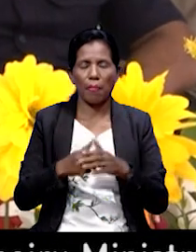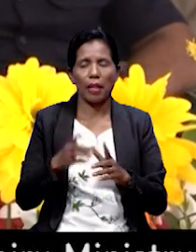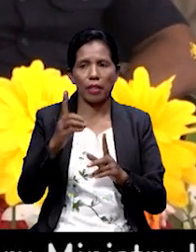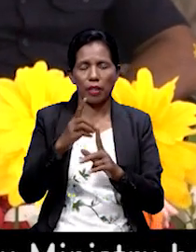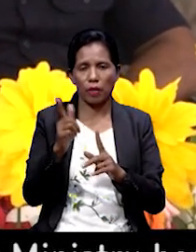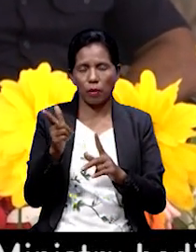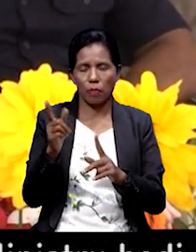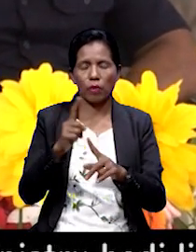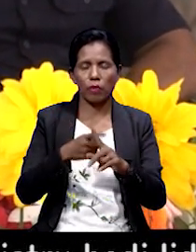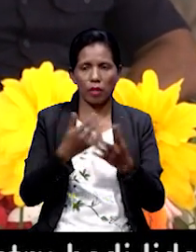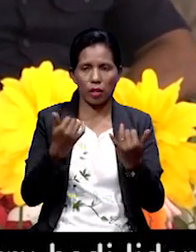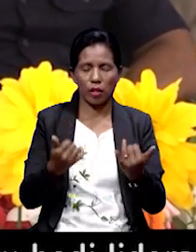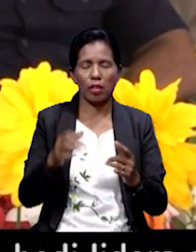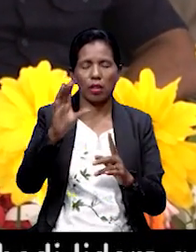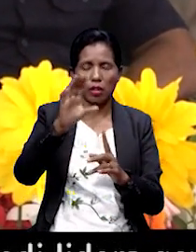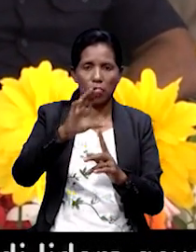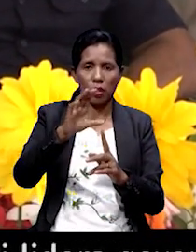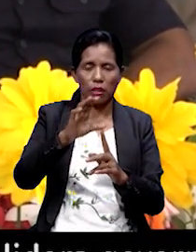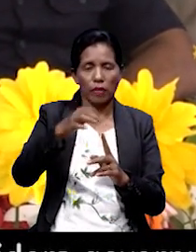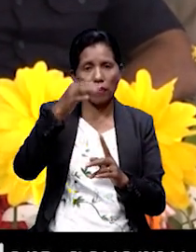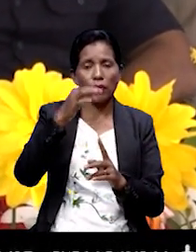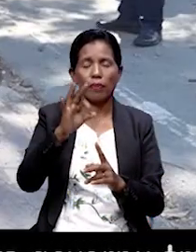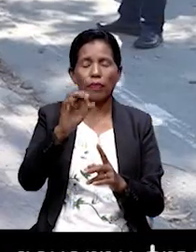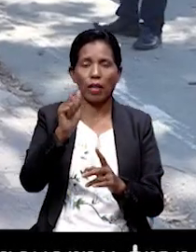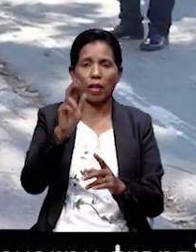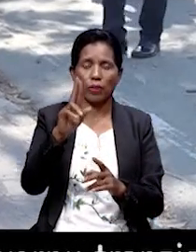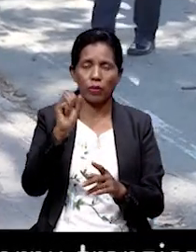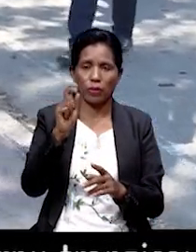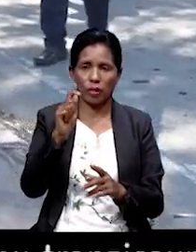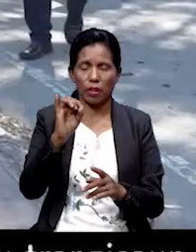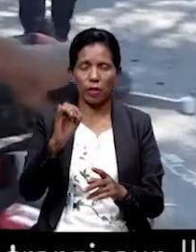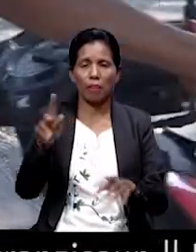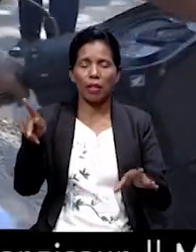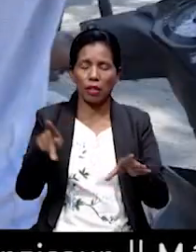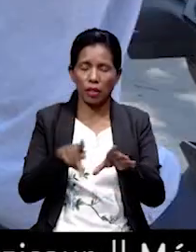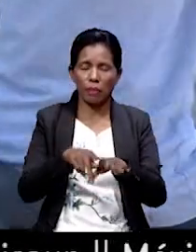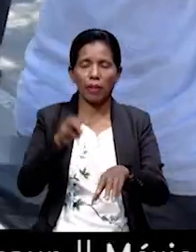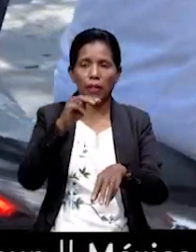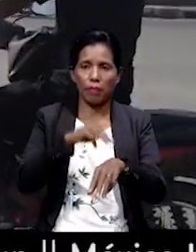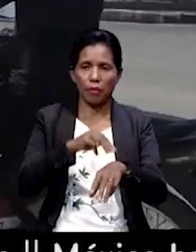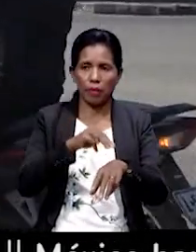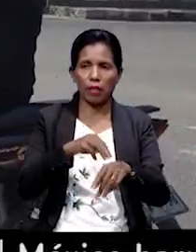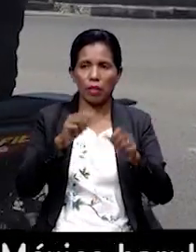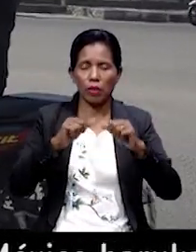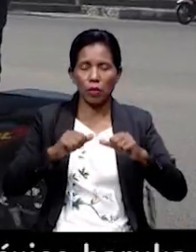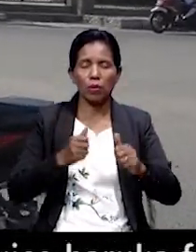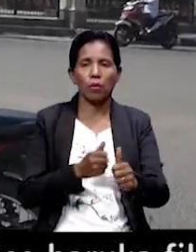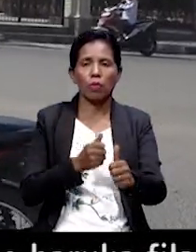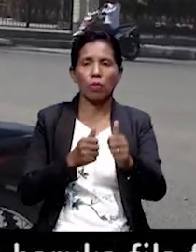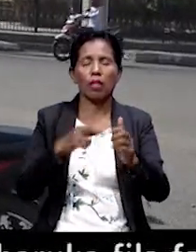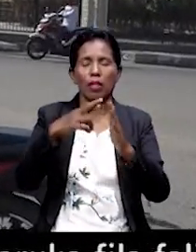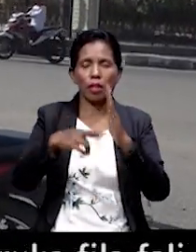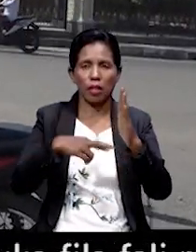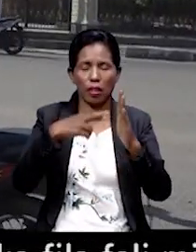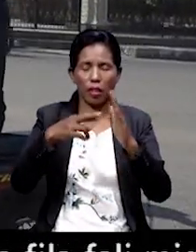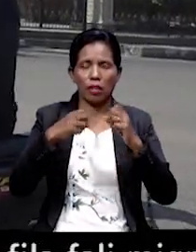Jeral Penteli Komisario Faustin da Costa Husuba komunidade nebe mak partisipa iha misa durante selebrasaun lorong finadu atu kumpri nafatin regra